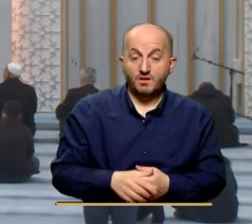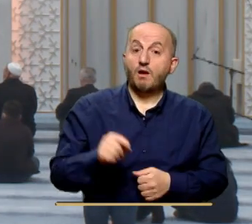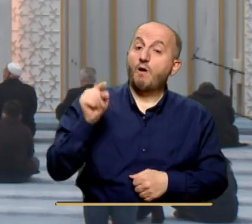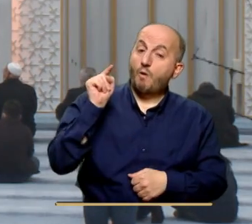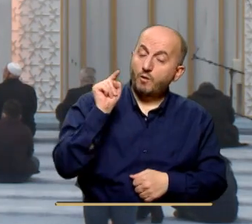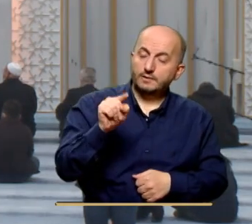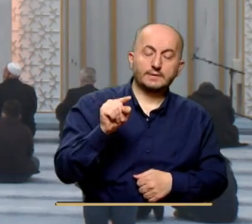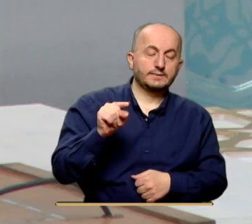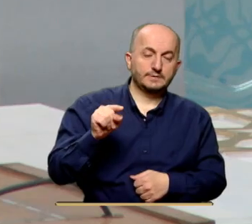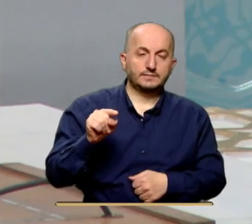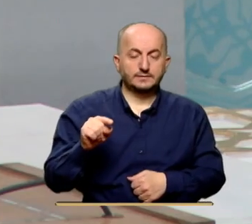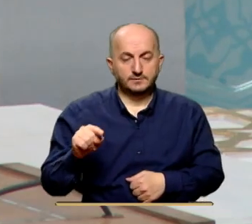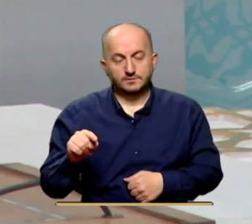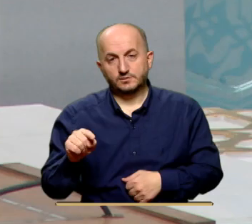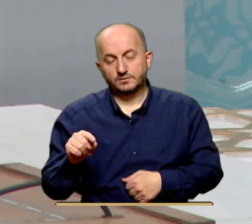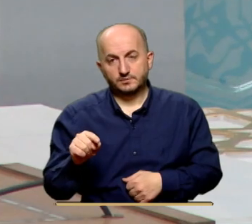oradaki